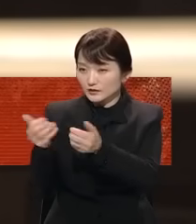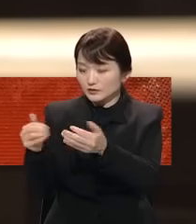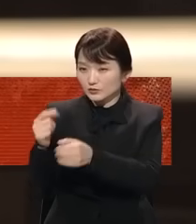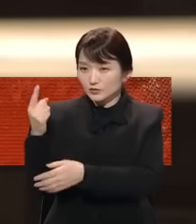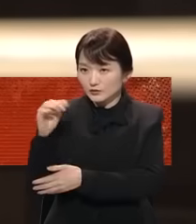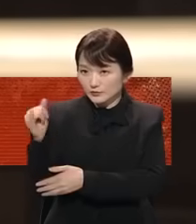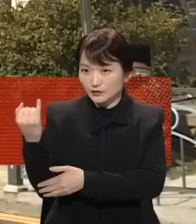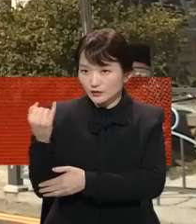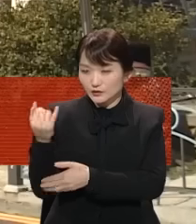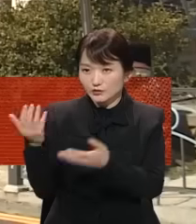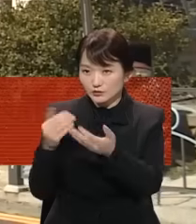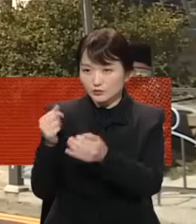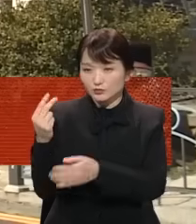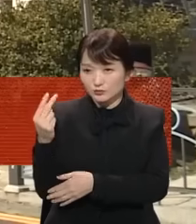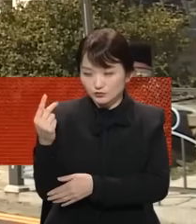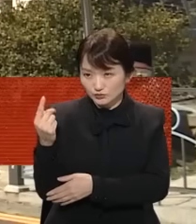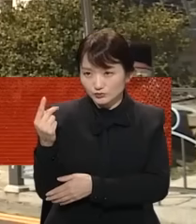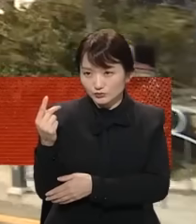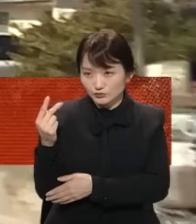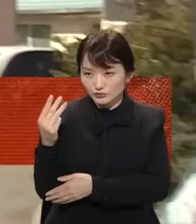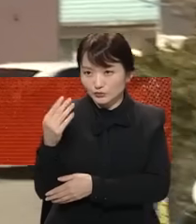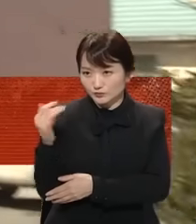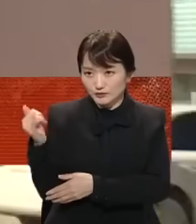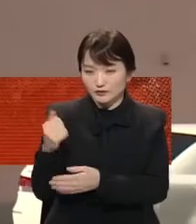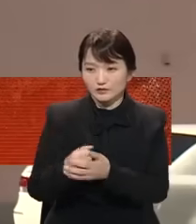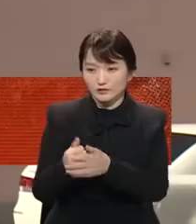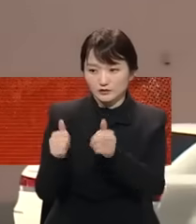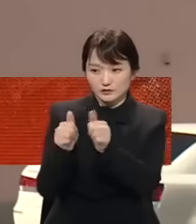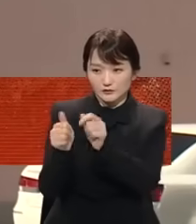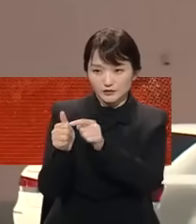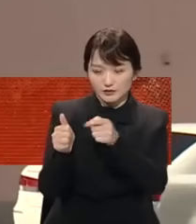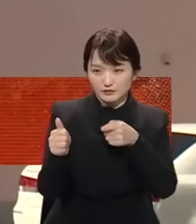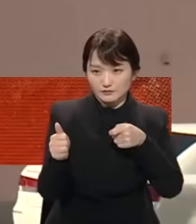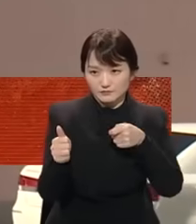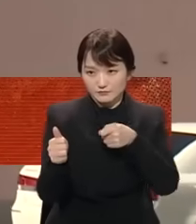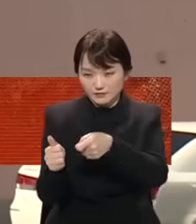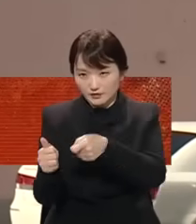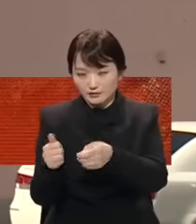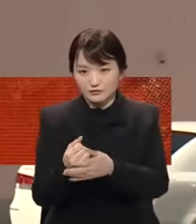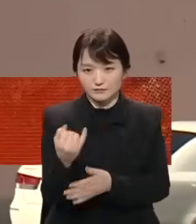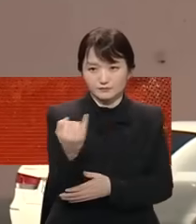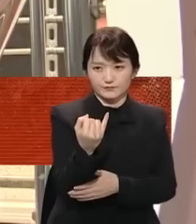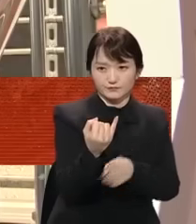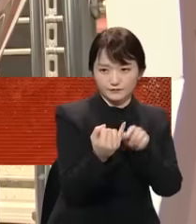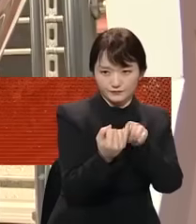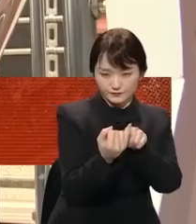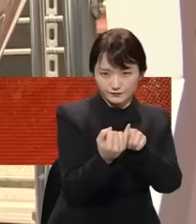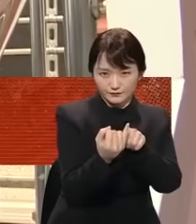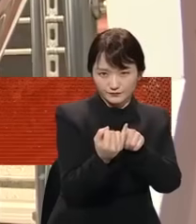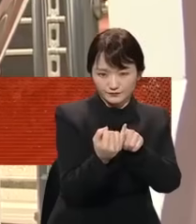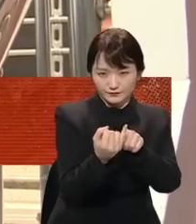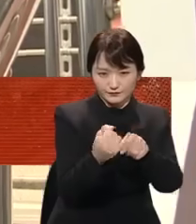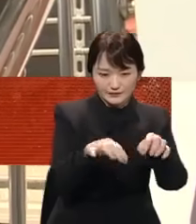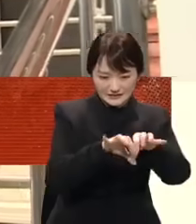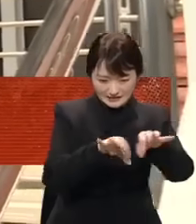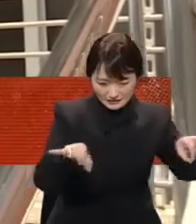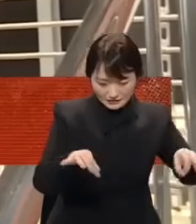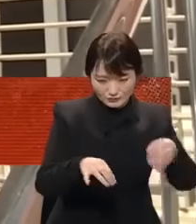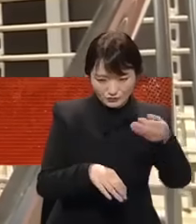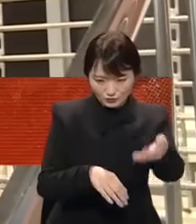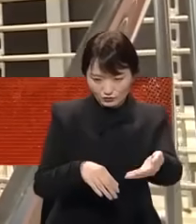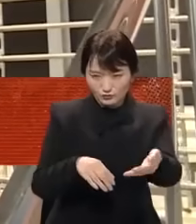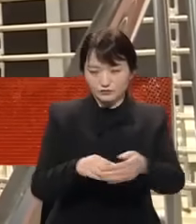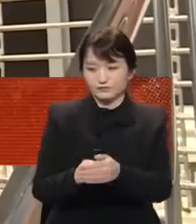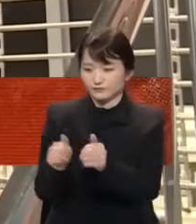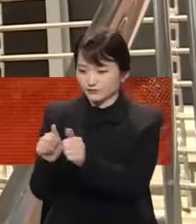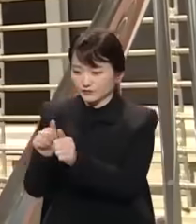있었는데요 남직원을 먼저 제압해야 한다는 판단 하에이 여직원들에게 케이블 타이를 주고 남성 직원의 손을 묻겠습니다 그리고는